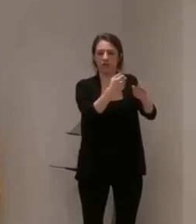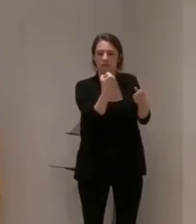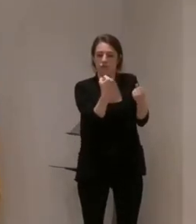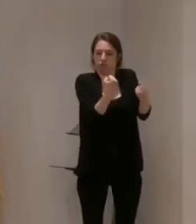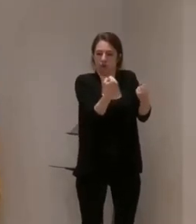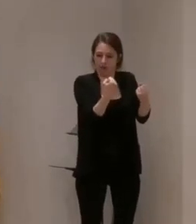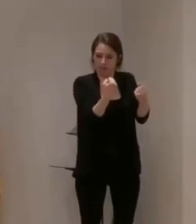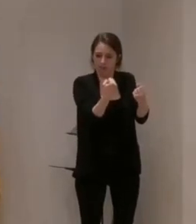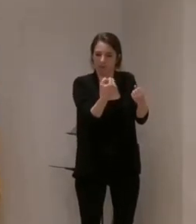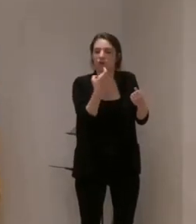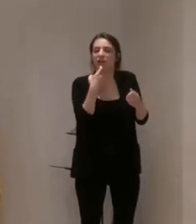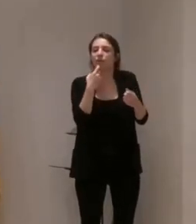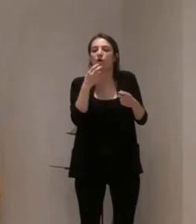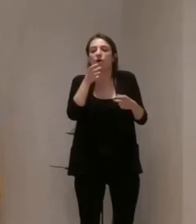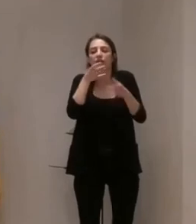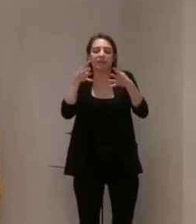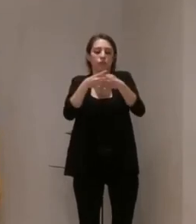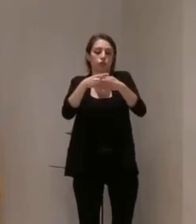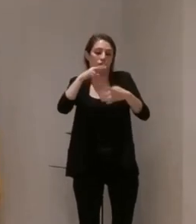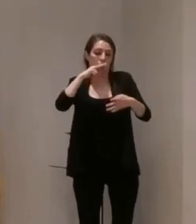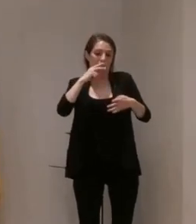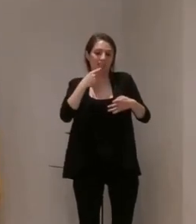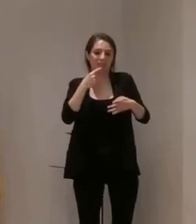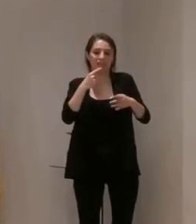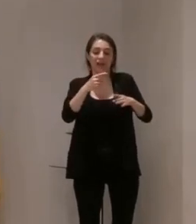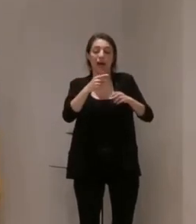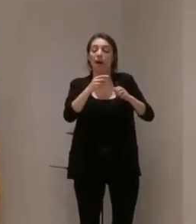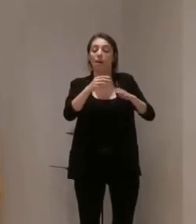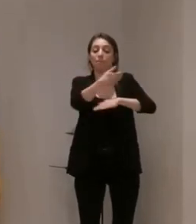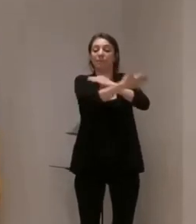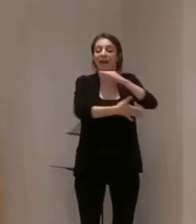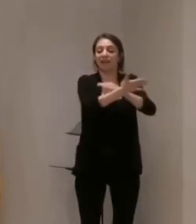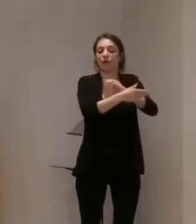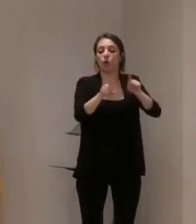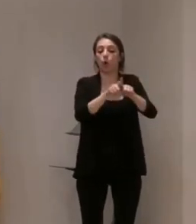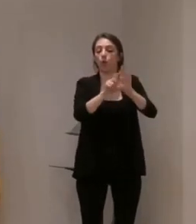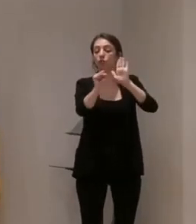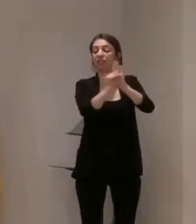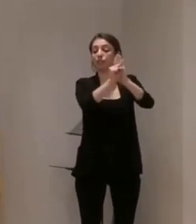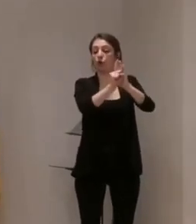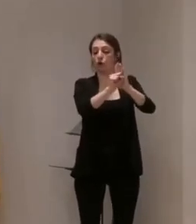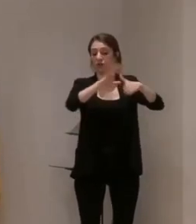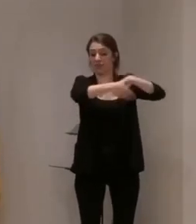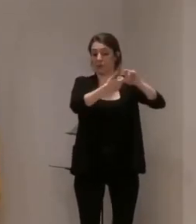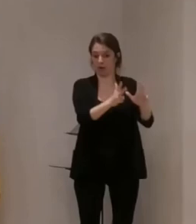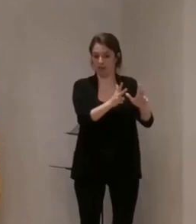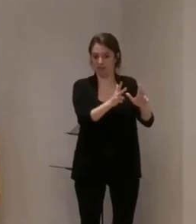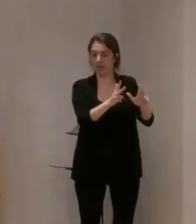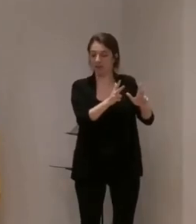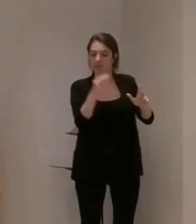quan hi ha aquella frase de dir que la Llana és un símbol de la democràcia, que és. Ja no sé